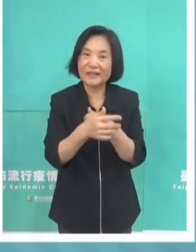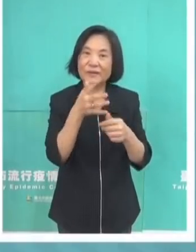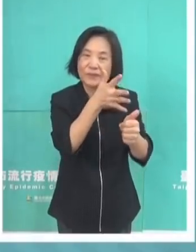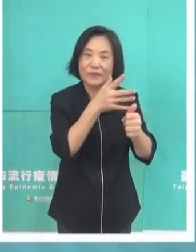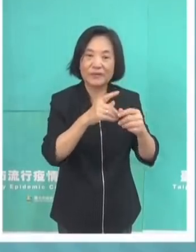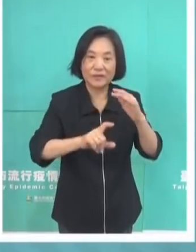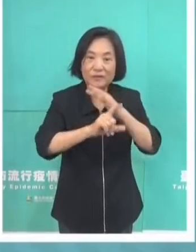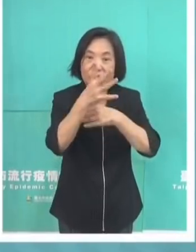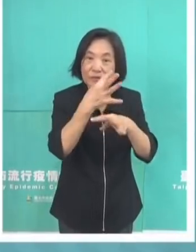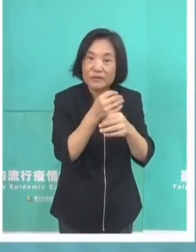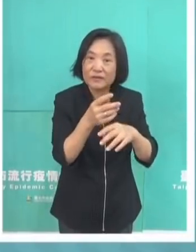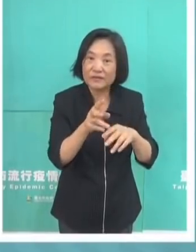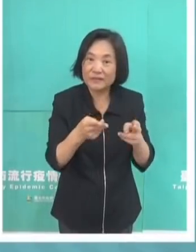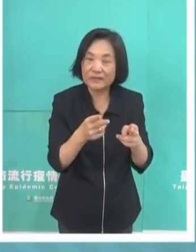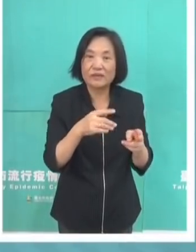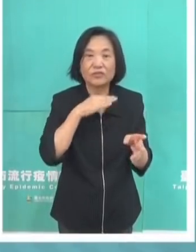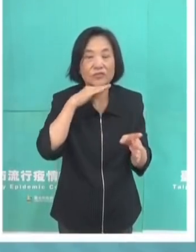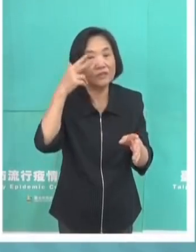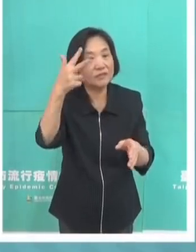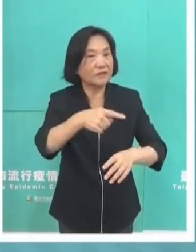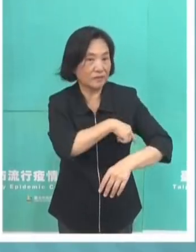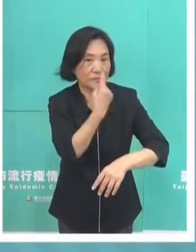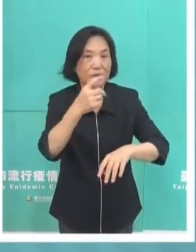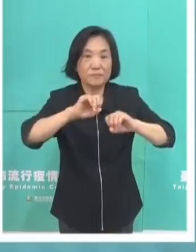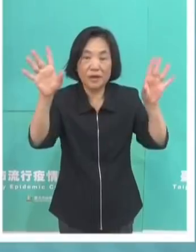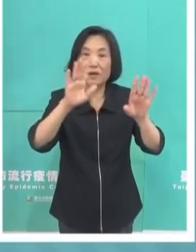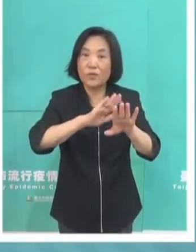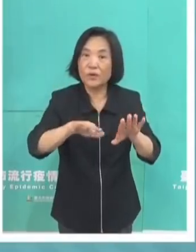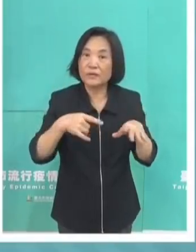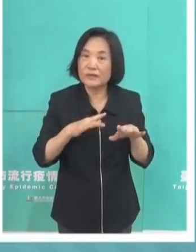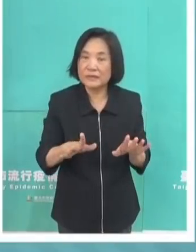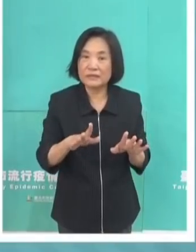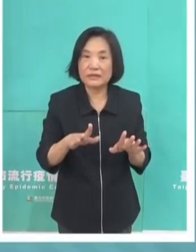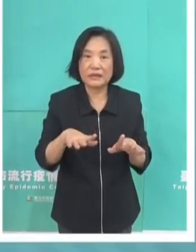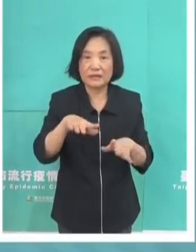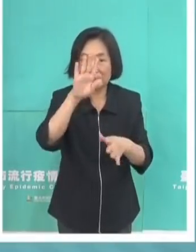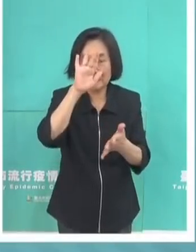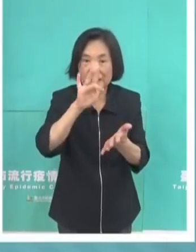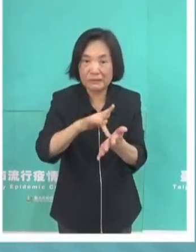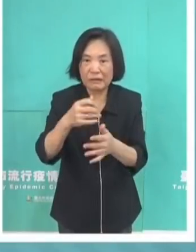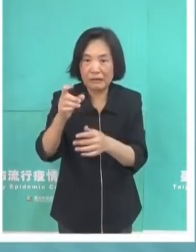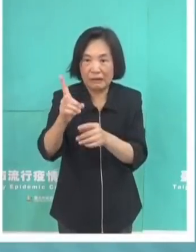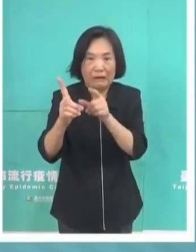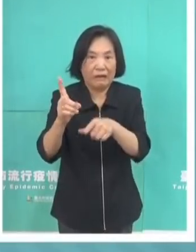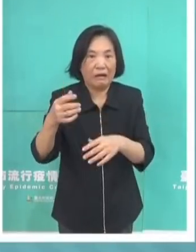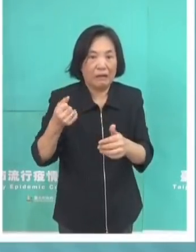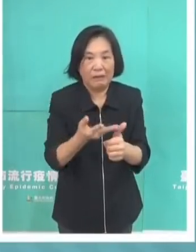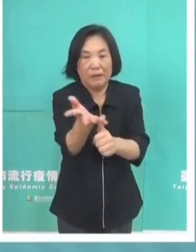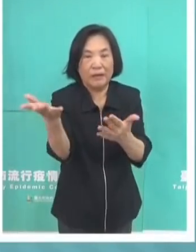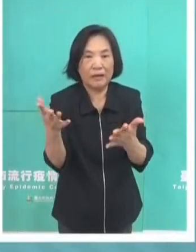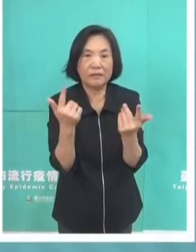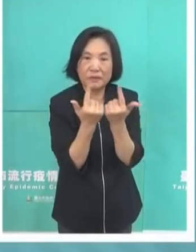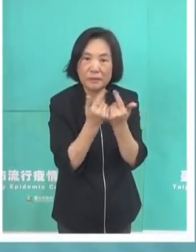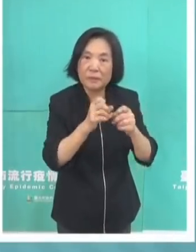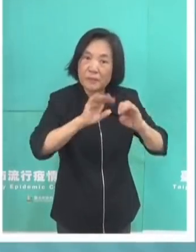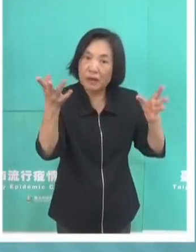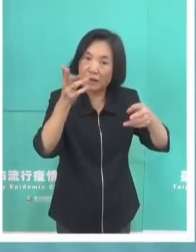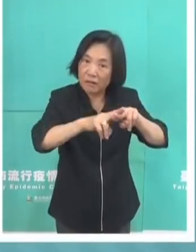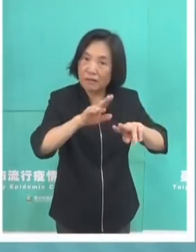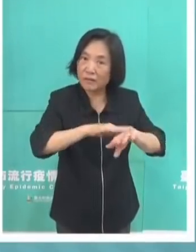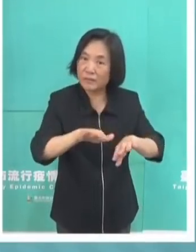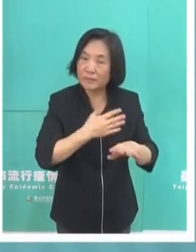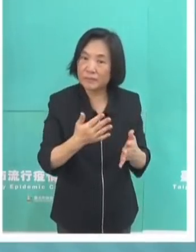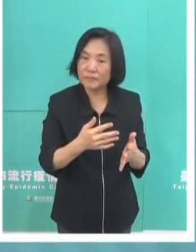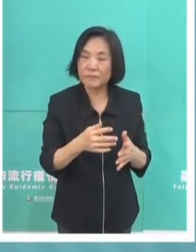中秋烤肉，昨天市长是说在下周一会宣布。那现在 Delta 已经确定进入社区，那台北这边会宣布禁止